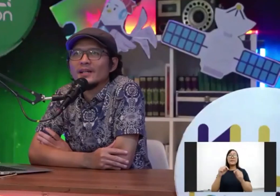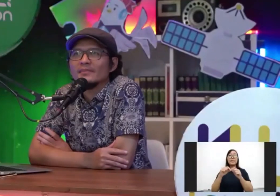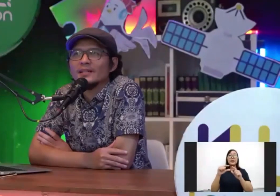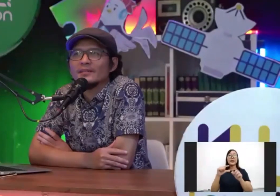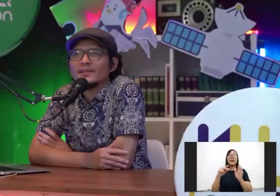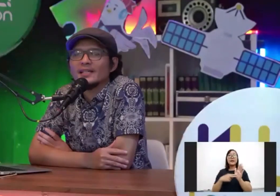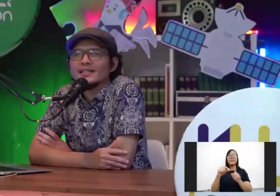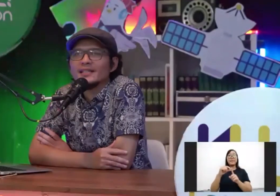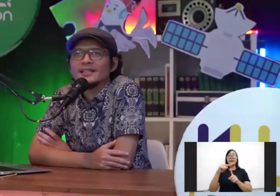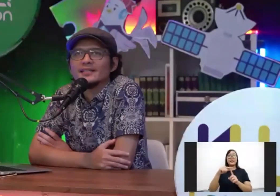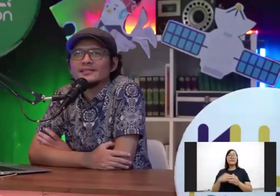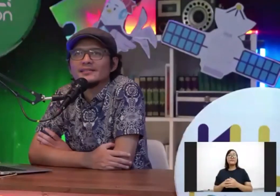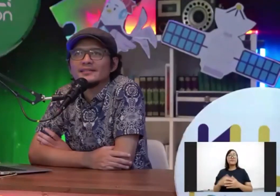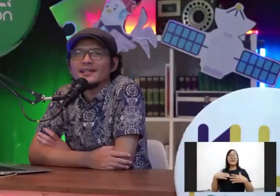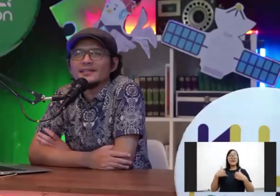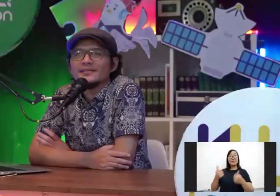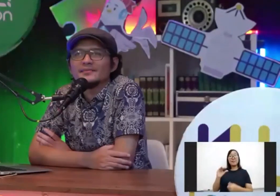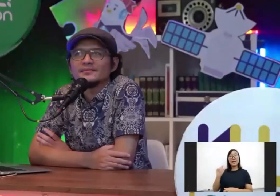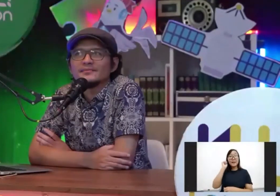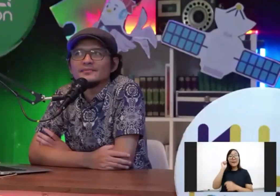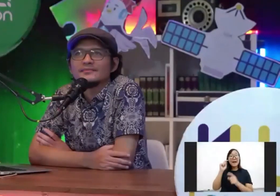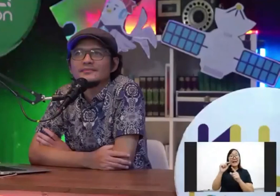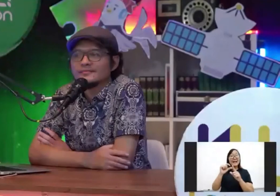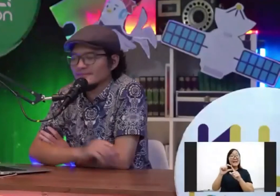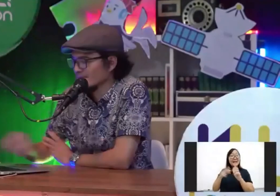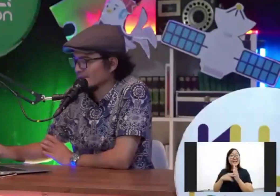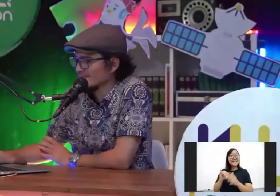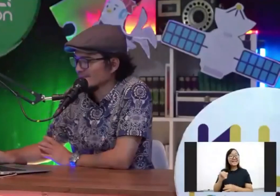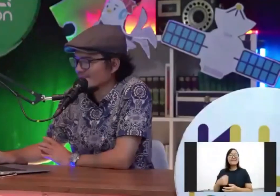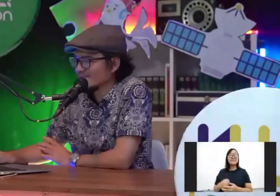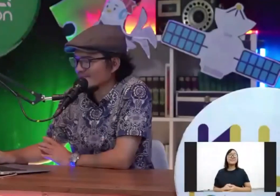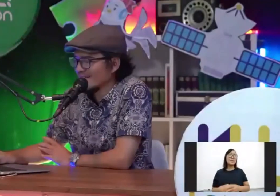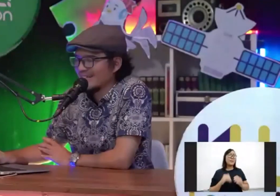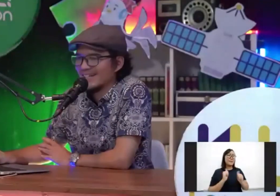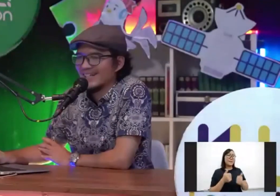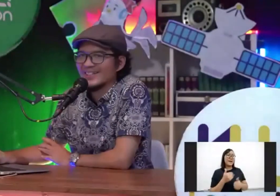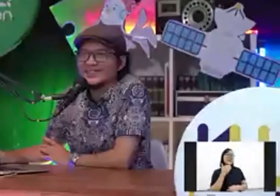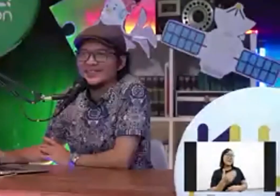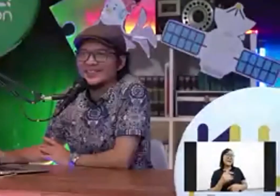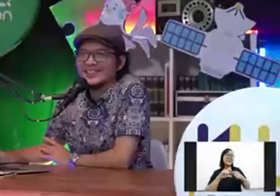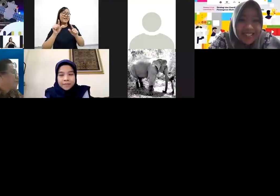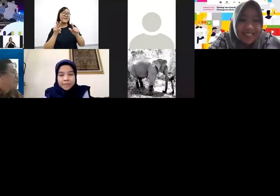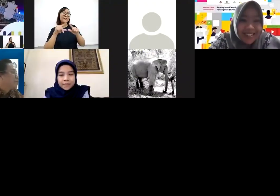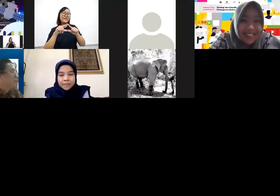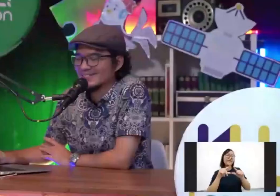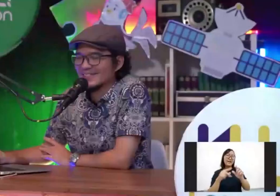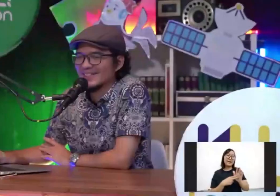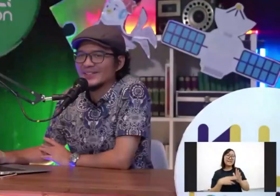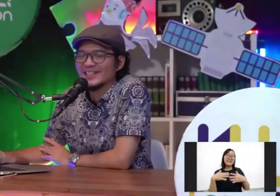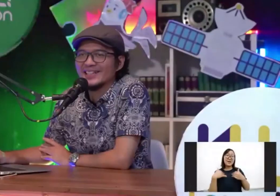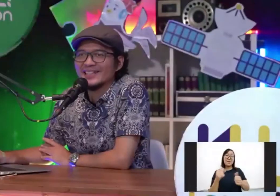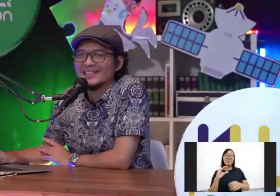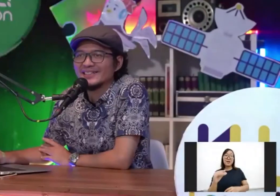badani Apa kabar pagi ini Baik terima kasih Kang Irfan Selamat pagi Bapak Ibu semua